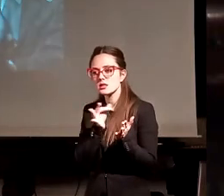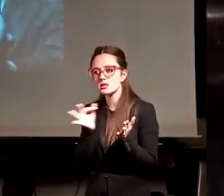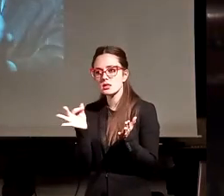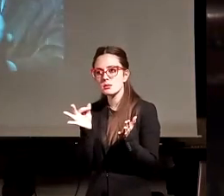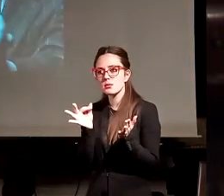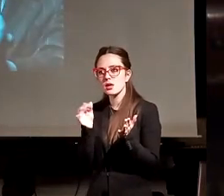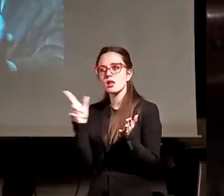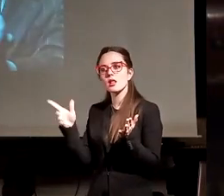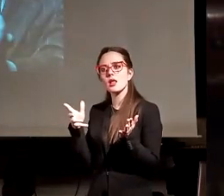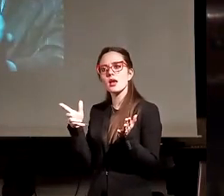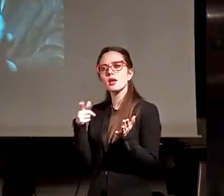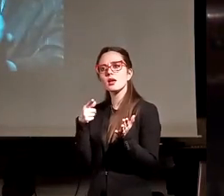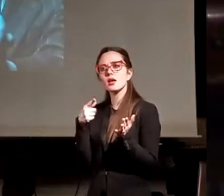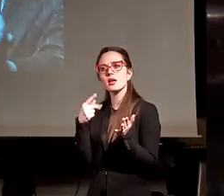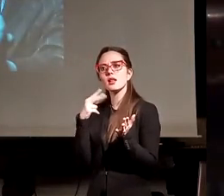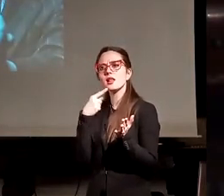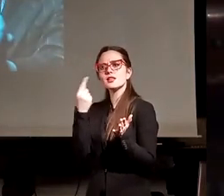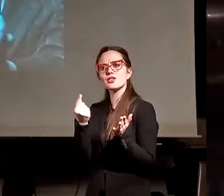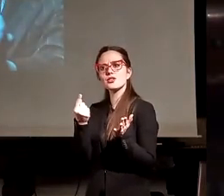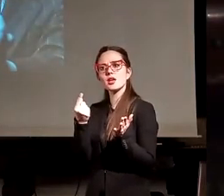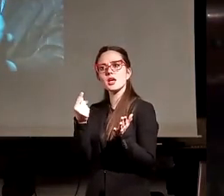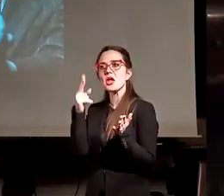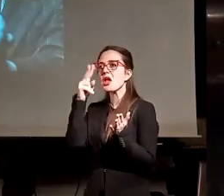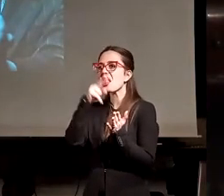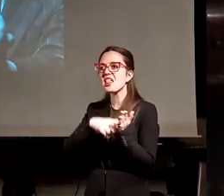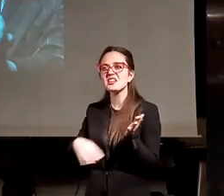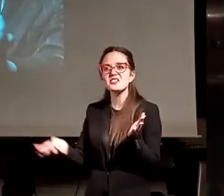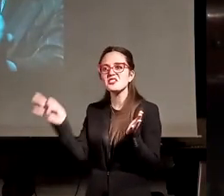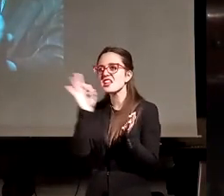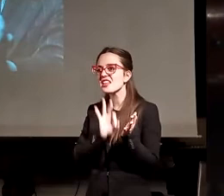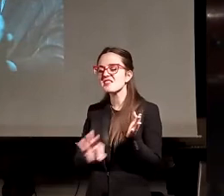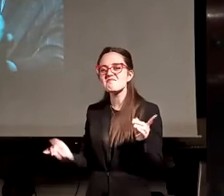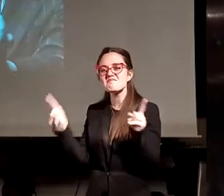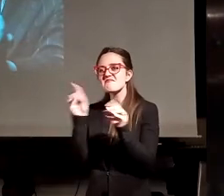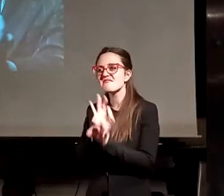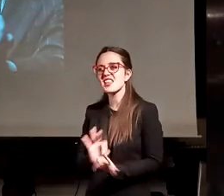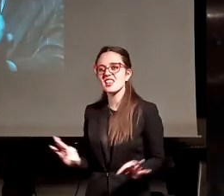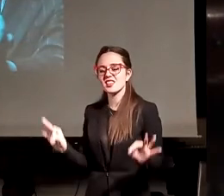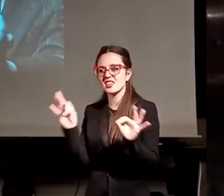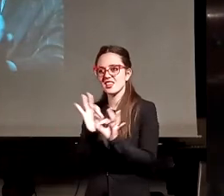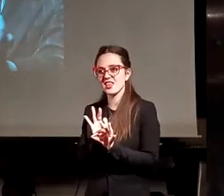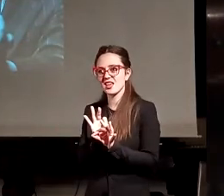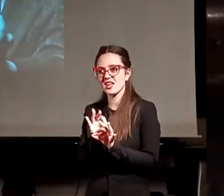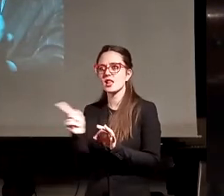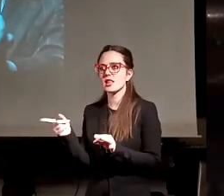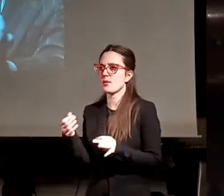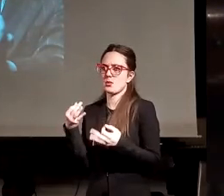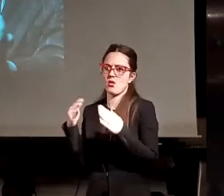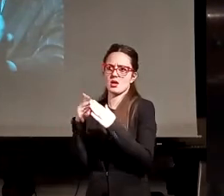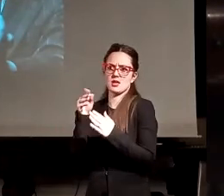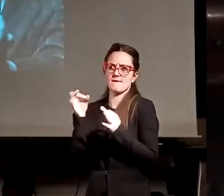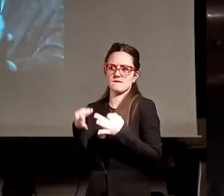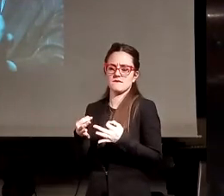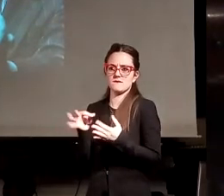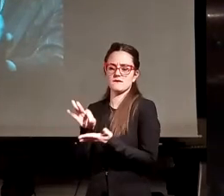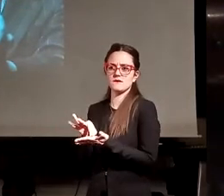orgogliosamente gli ha detto ma lei leggeva e non ho mai detto niente e dormiva anche lì era fissa e